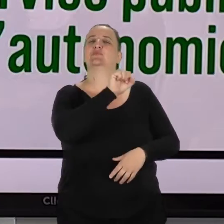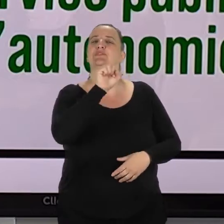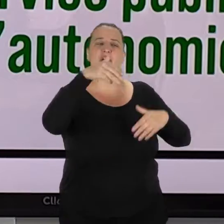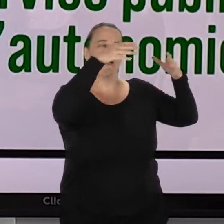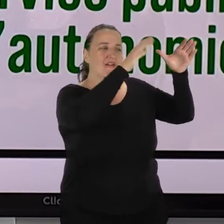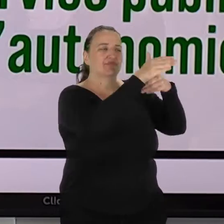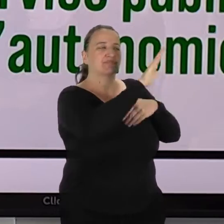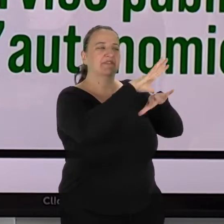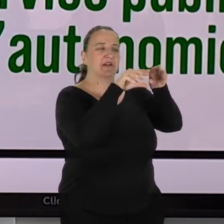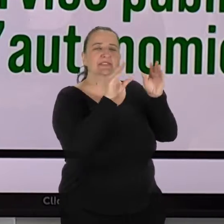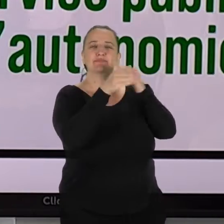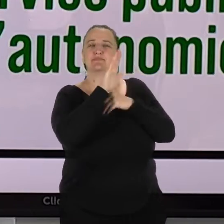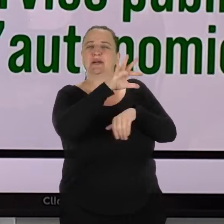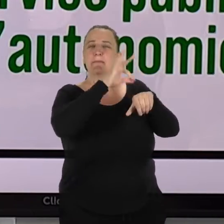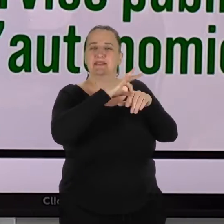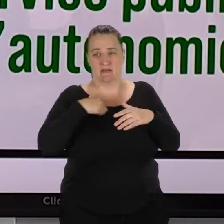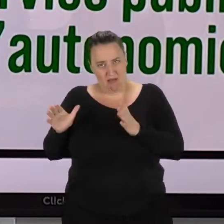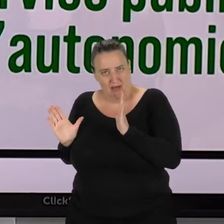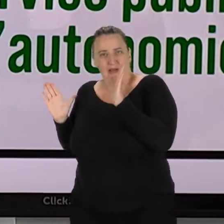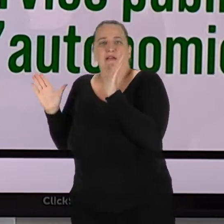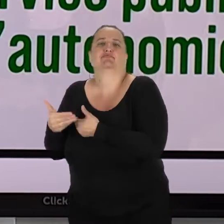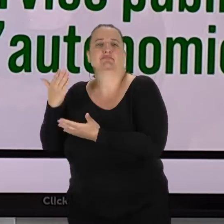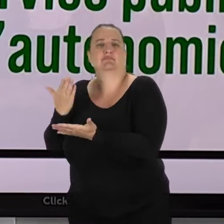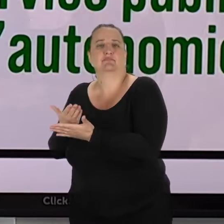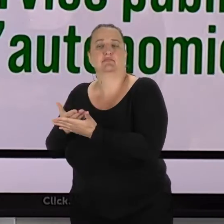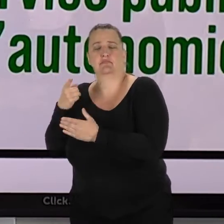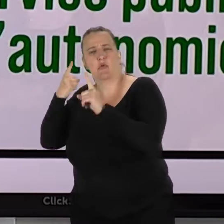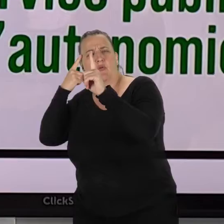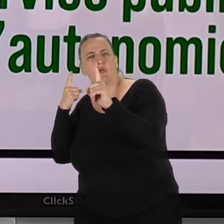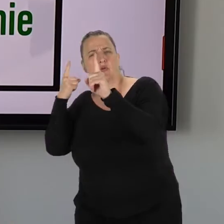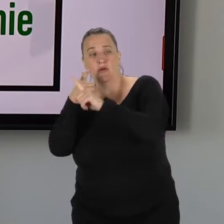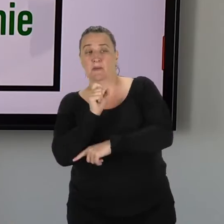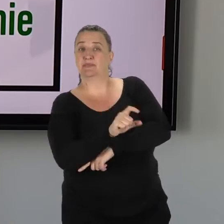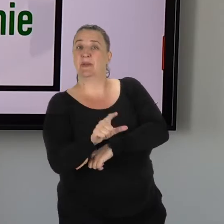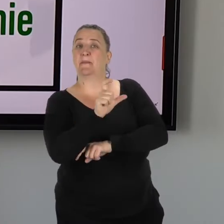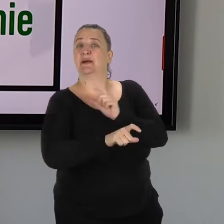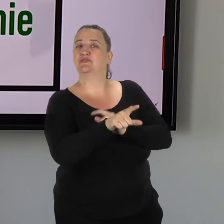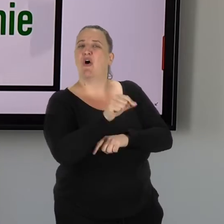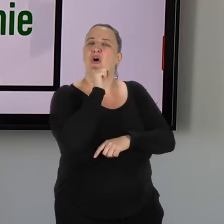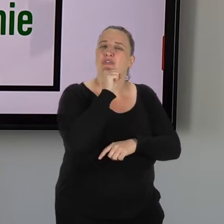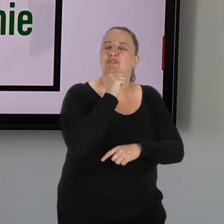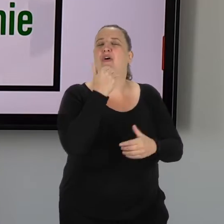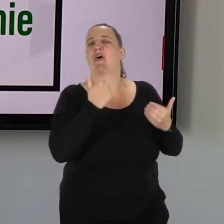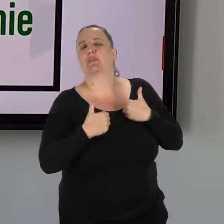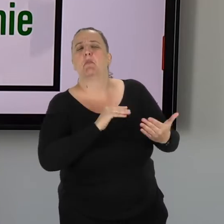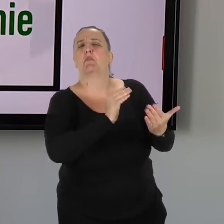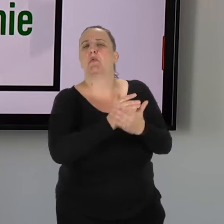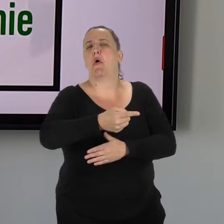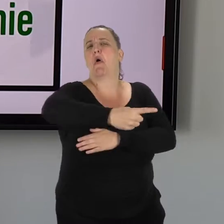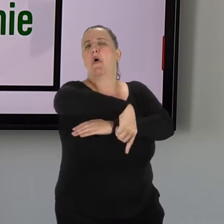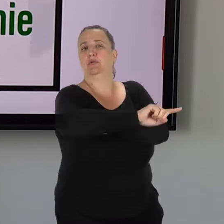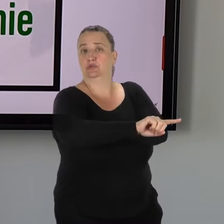spécificités, du fonctionnement de la branche famille ou de la branche maladie. L'enjeu est de permettre aux